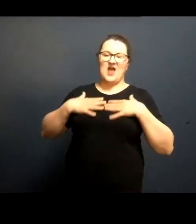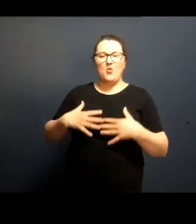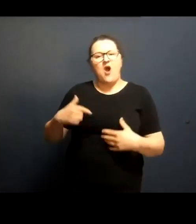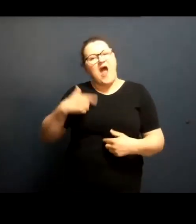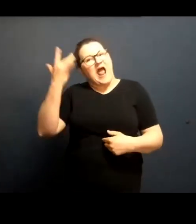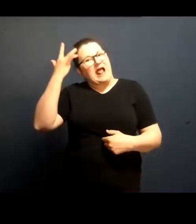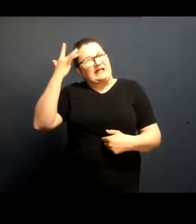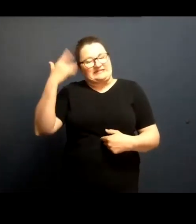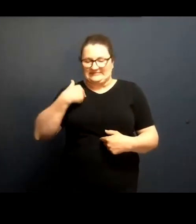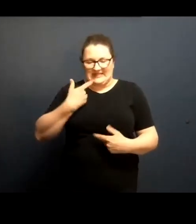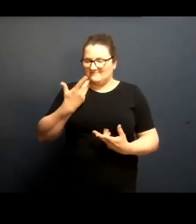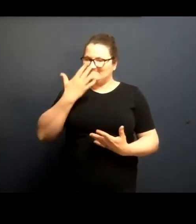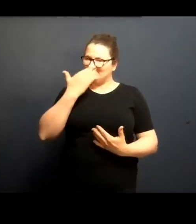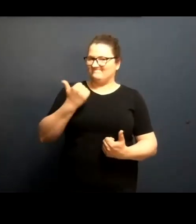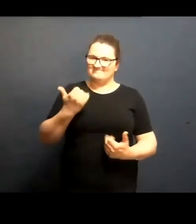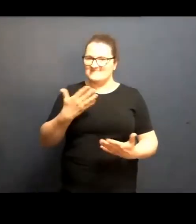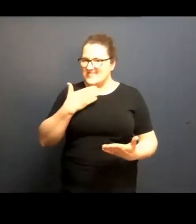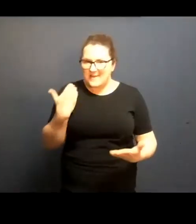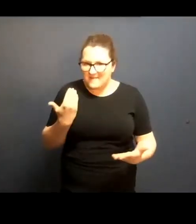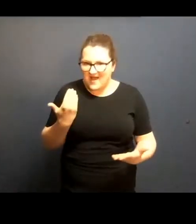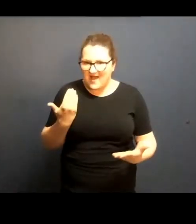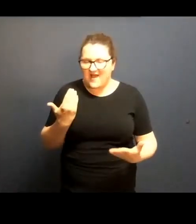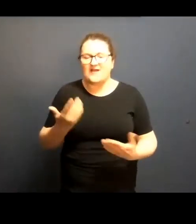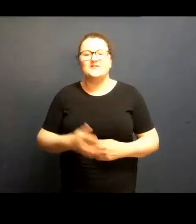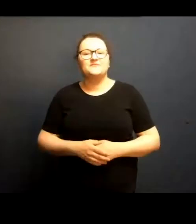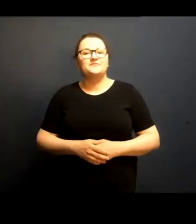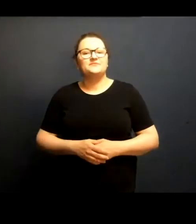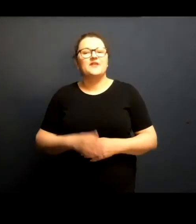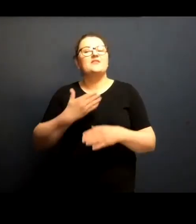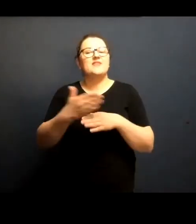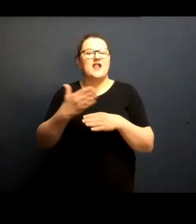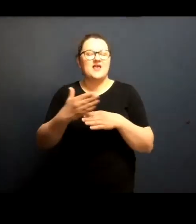nieatrakcyjne. Życie erotyczne dalej.